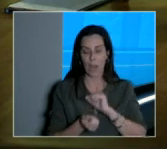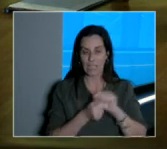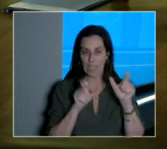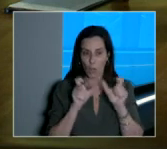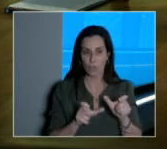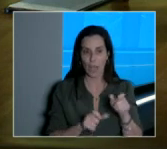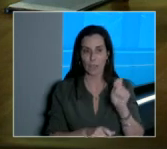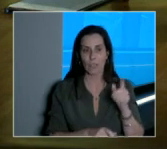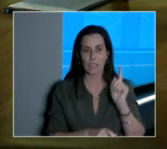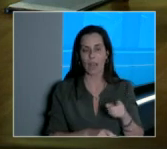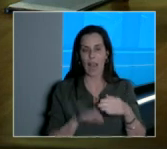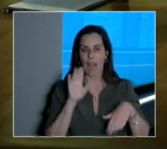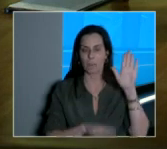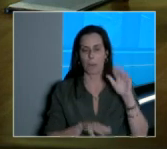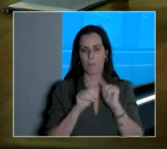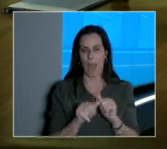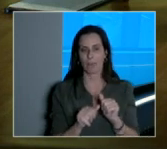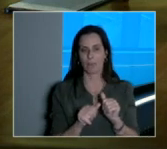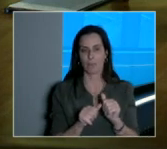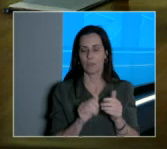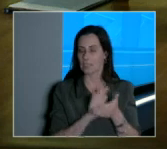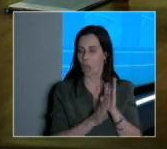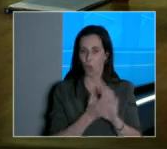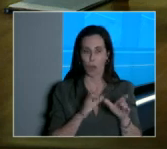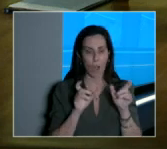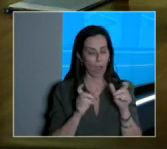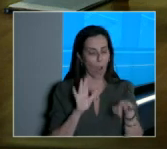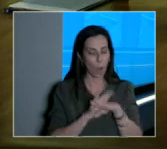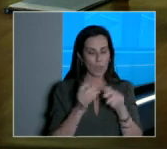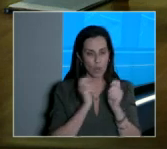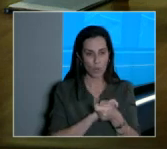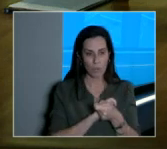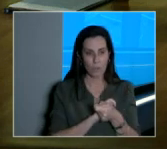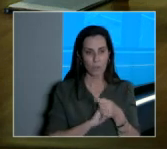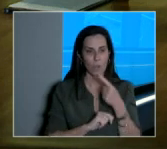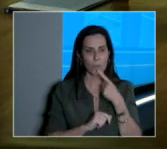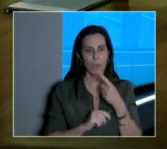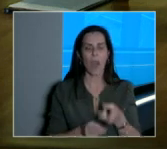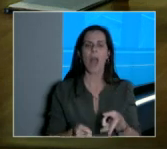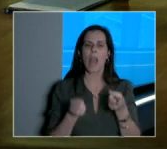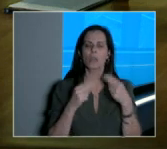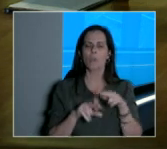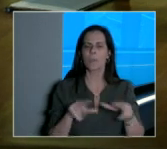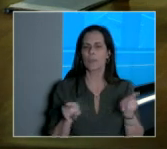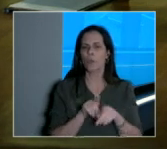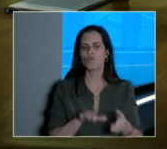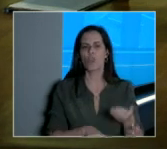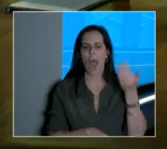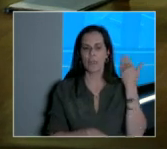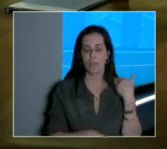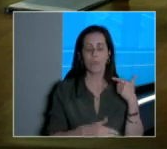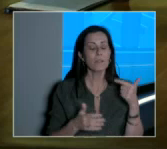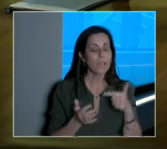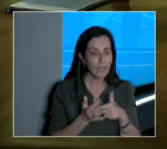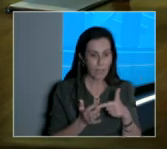חסינותו, הכנסת הייתה צריכה להצביע בעד זה. זה הכל, החוק הזה שונה. מה שאנחנו מדברים זה להחזיר את המצב לקדמותו,